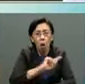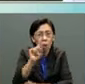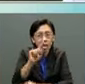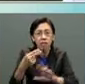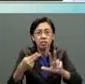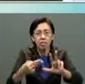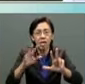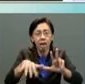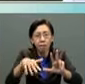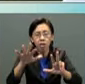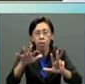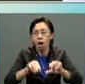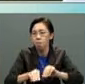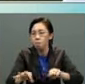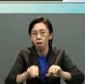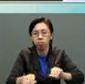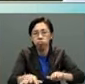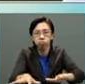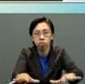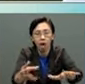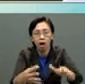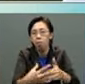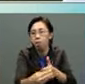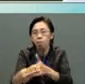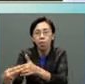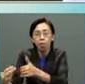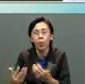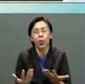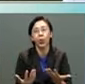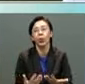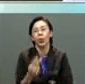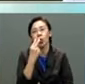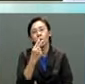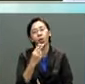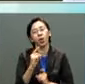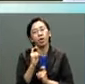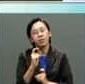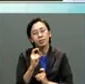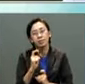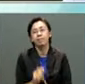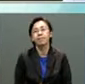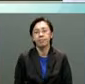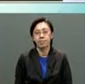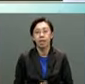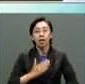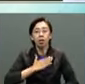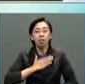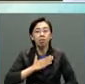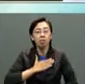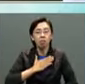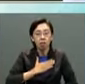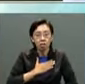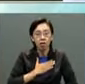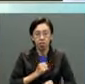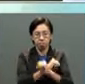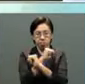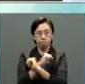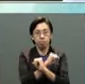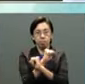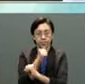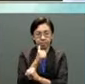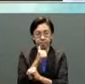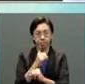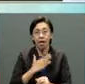คนมากมายขนาดนี้นะครับเป็นภาพที่น่ากลัวของประเทศที่อย่างเราที่เราควบคุมได้อย่างดีนะ